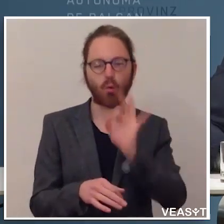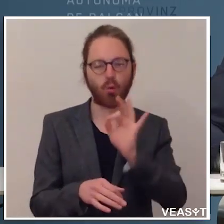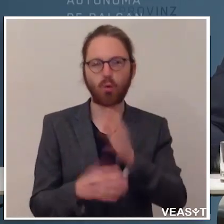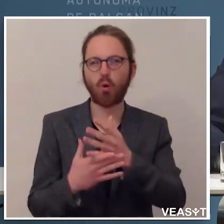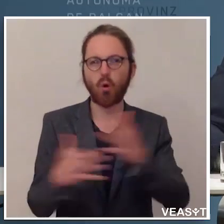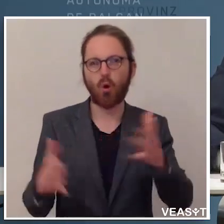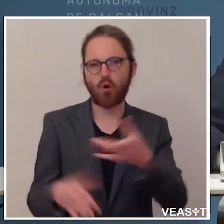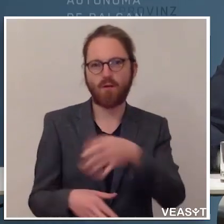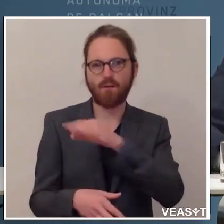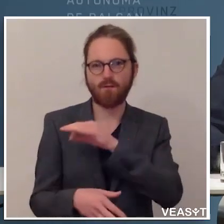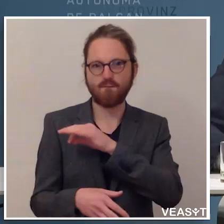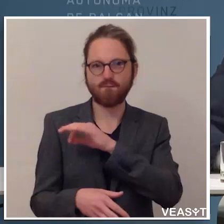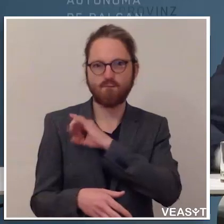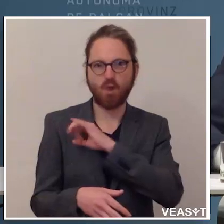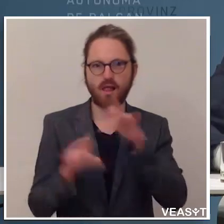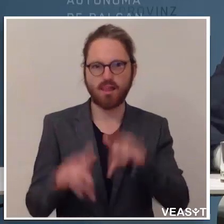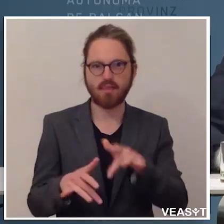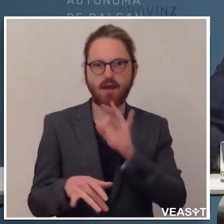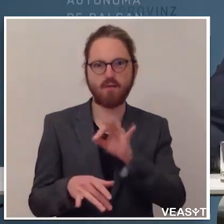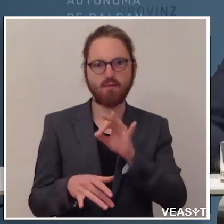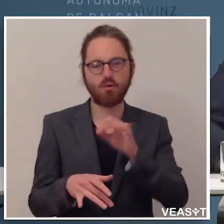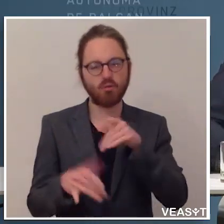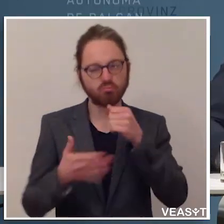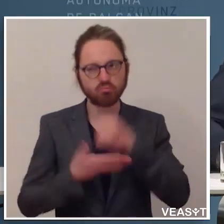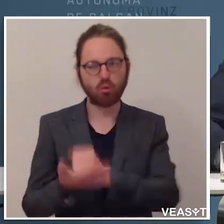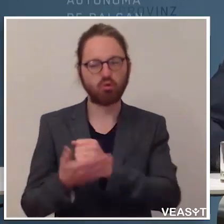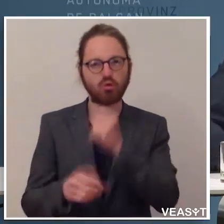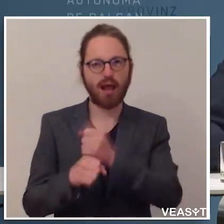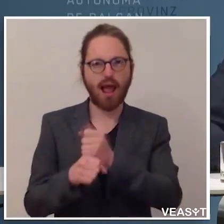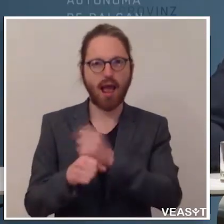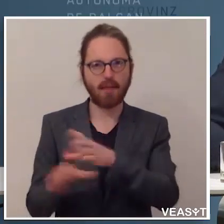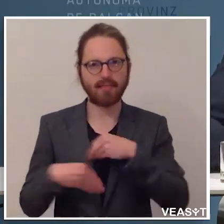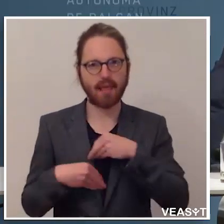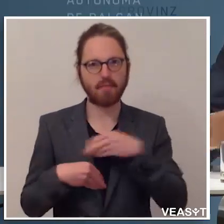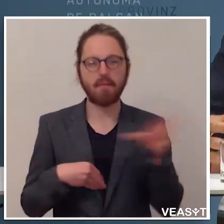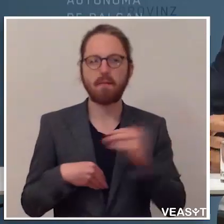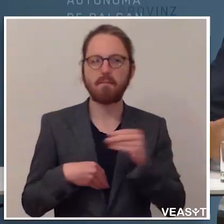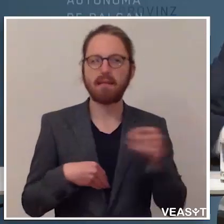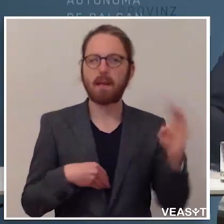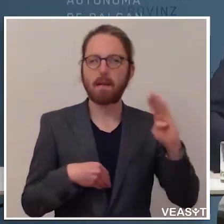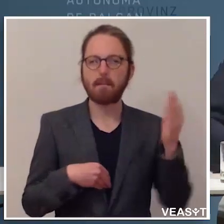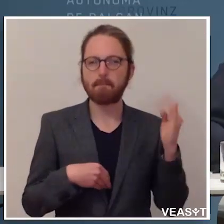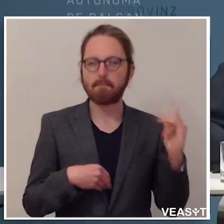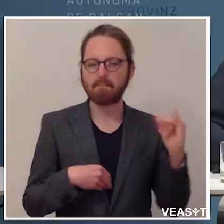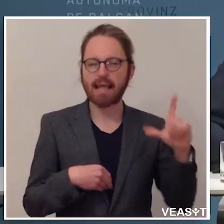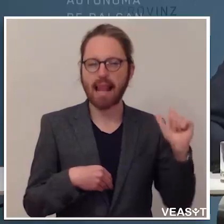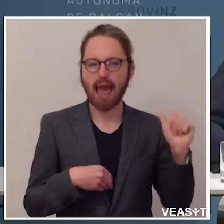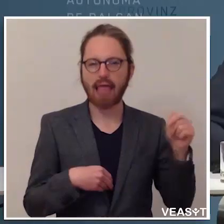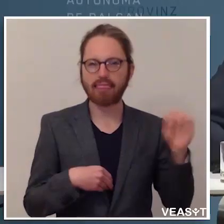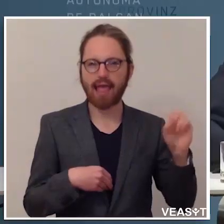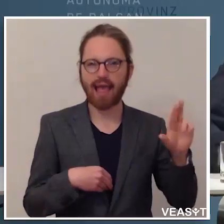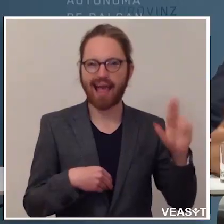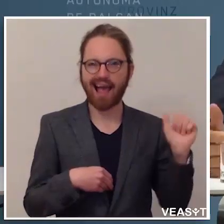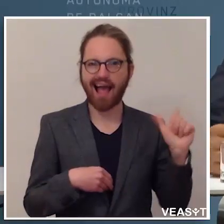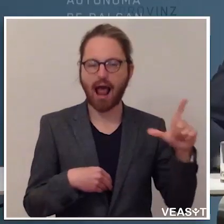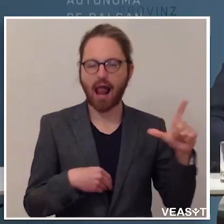Vorteile geben wird in unserer Sozialpolitik und der Unterstützung von Arbeitnehmern und Arbeitnehmern, nämlich mit dem bilateralen Fonds, der dann jetzt wirklich auch